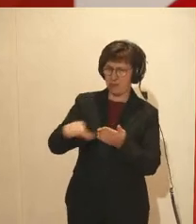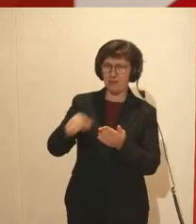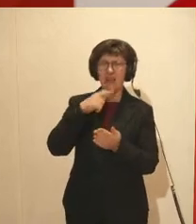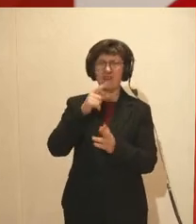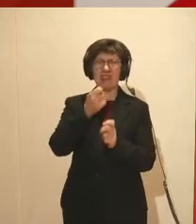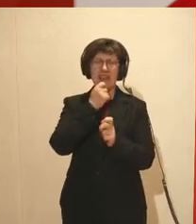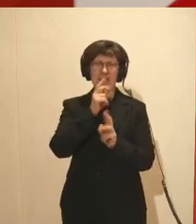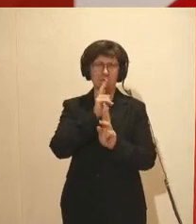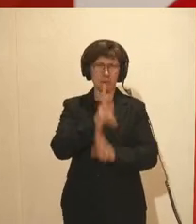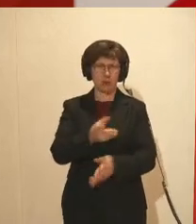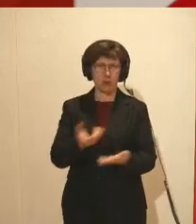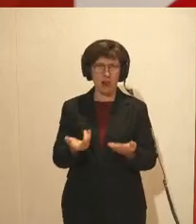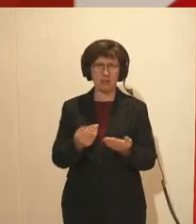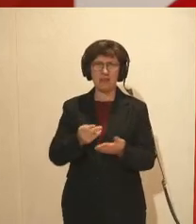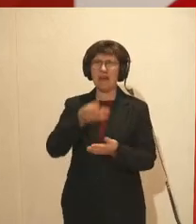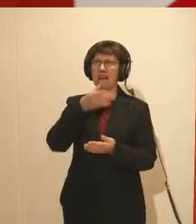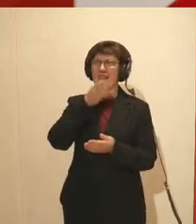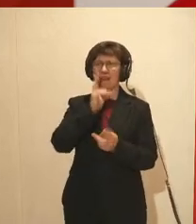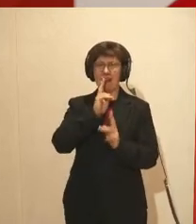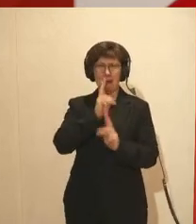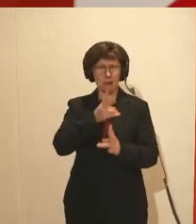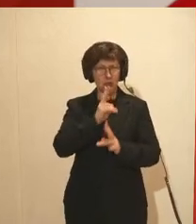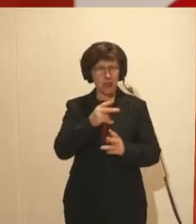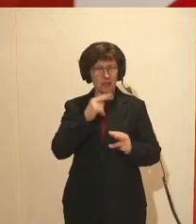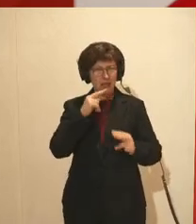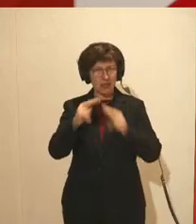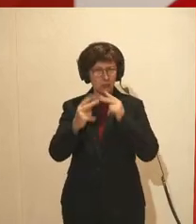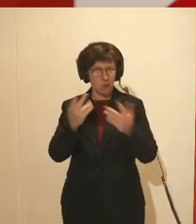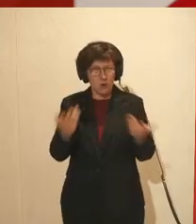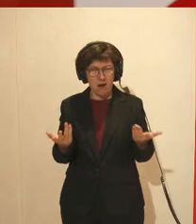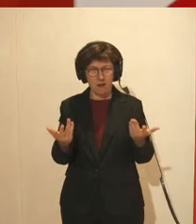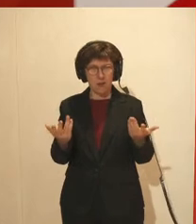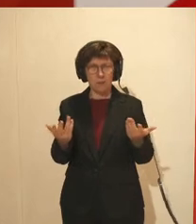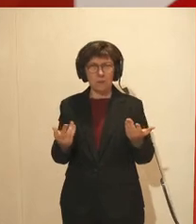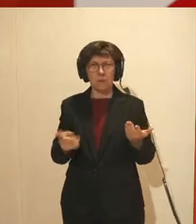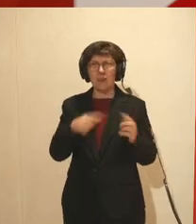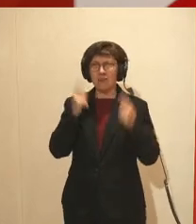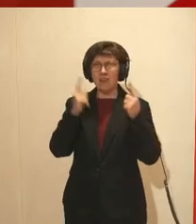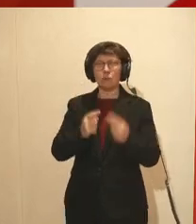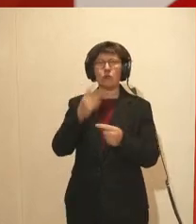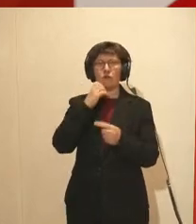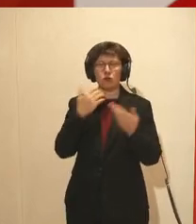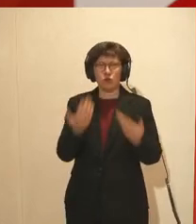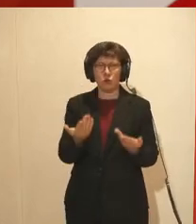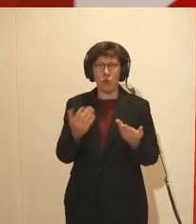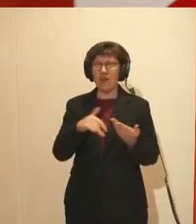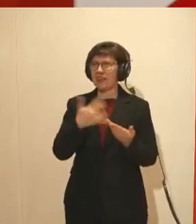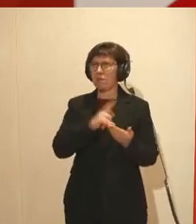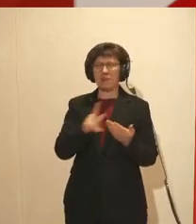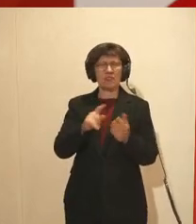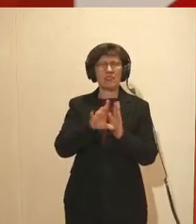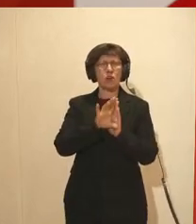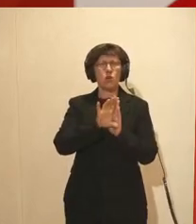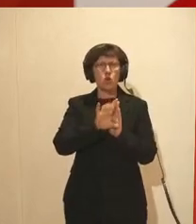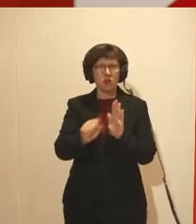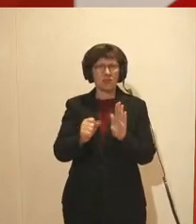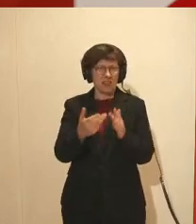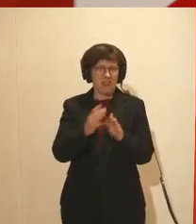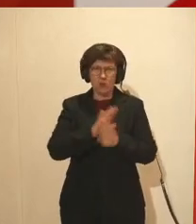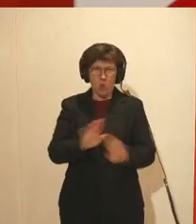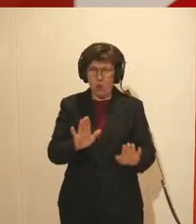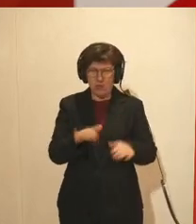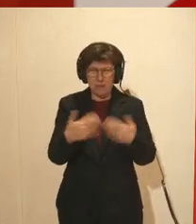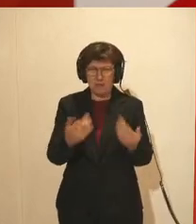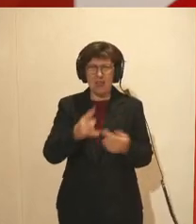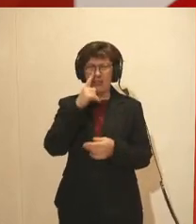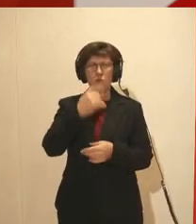essen bestellen und wenn wir getränke ordern in einem restaurant und das müssen wir dann wollen das gibt's nicht konsequenzen los das ist nicht nur